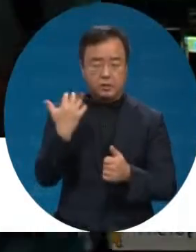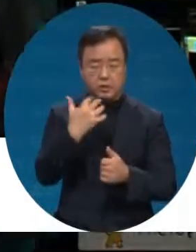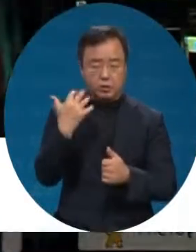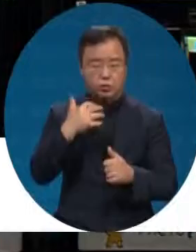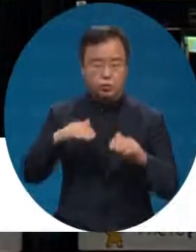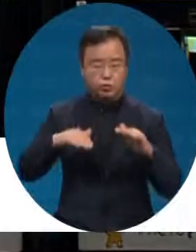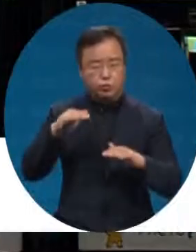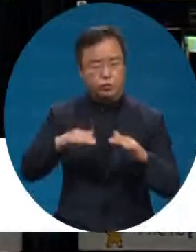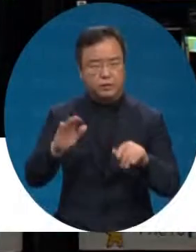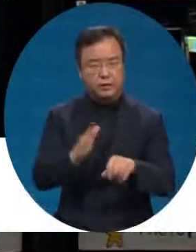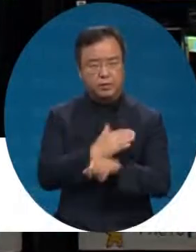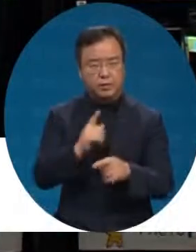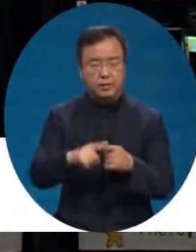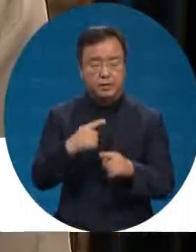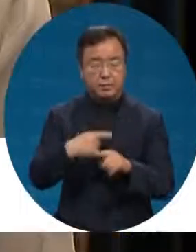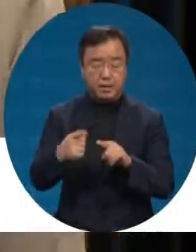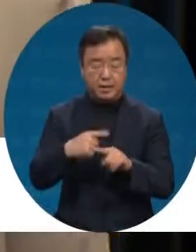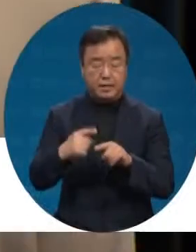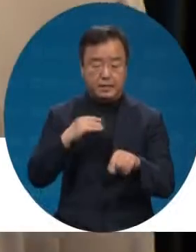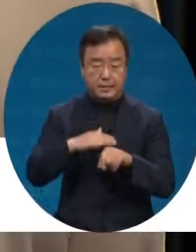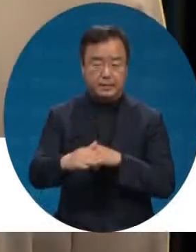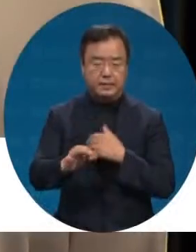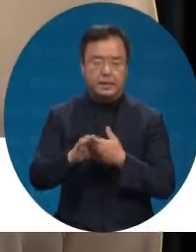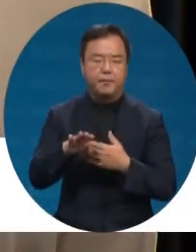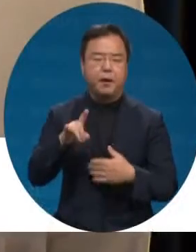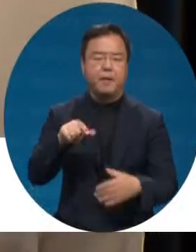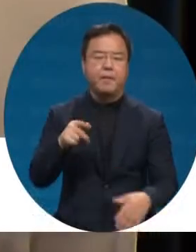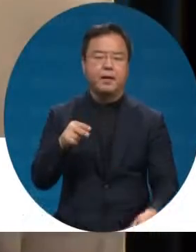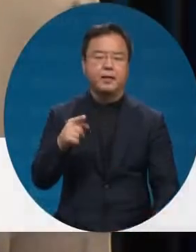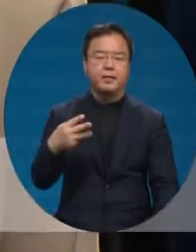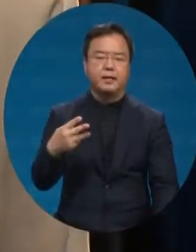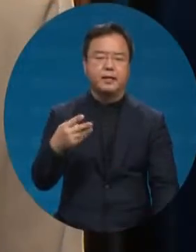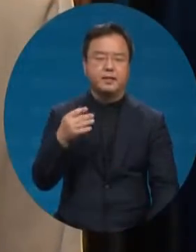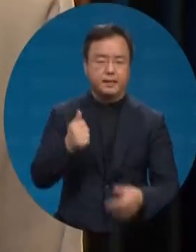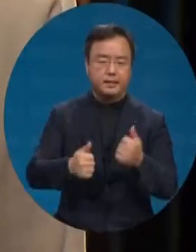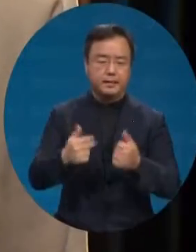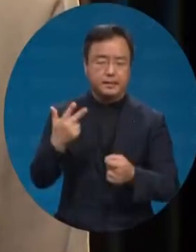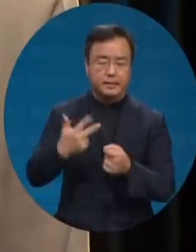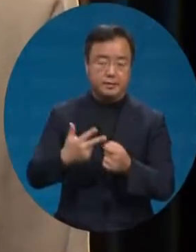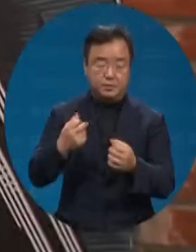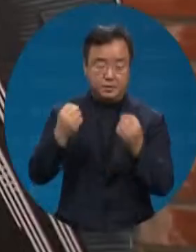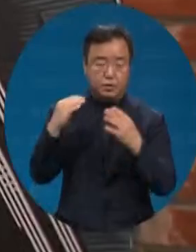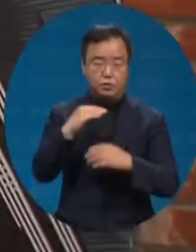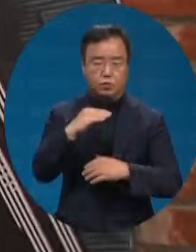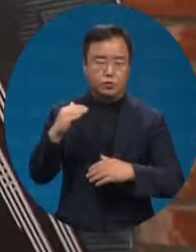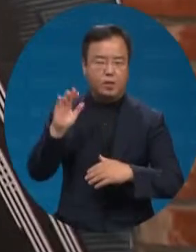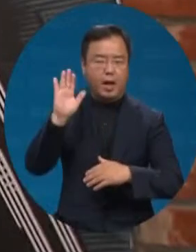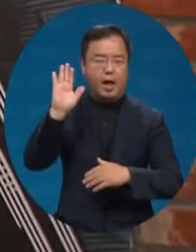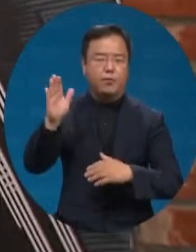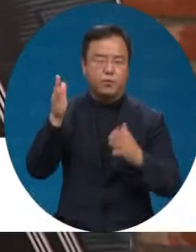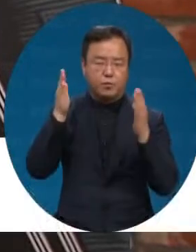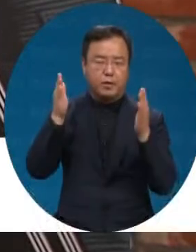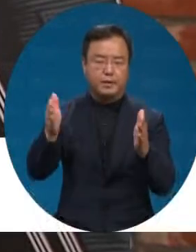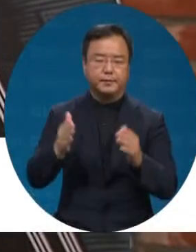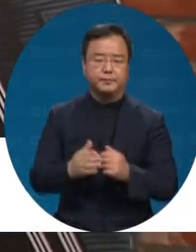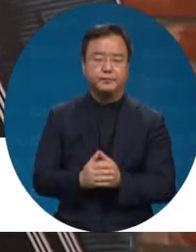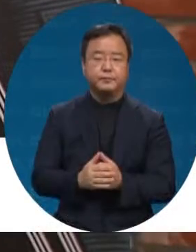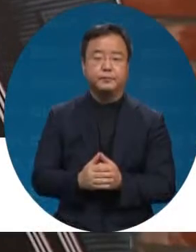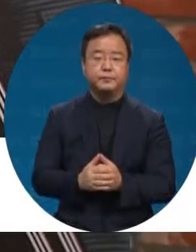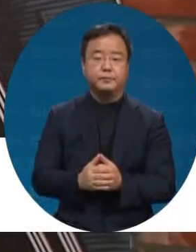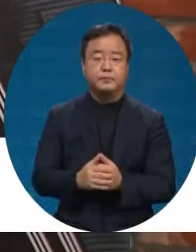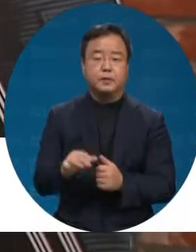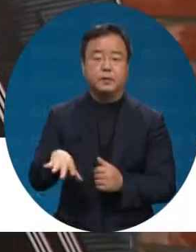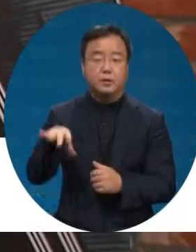테스트 세븐은 한국영화가 지향해야할 목표점을 설정한 거란 설명입니다 그때 처음 만들 때는 그런